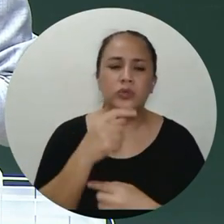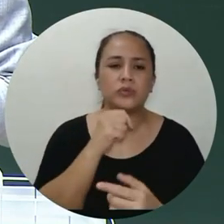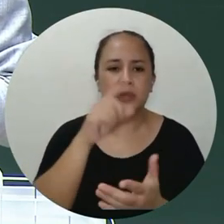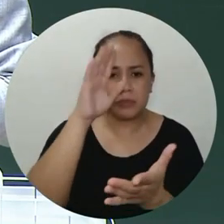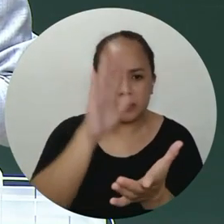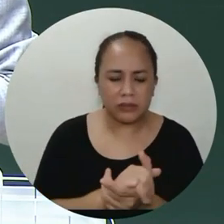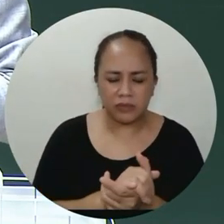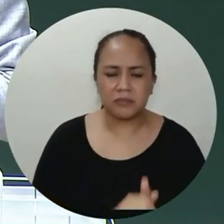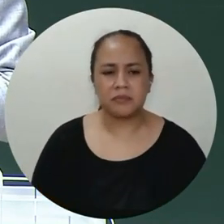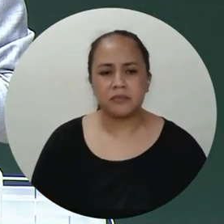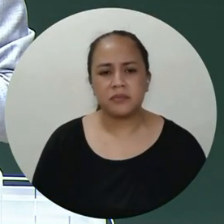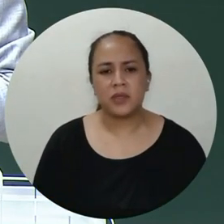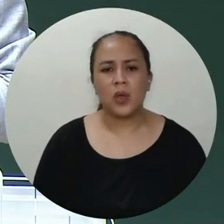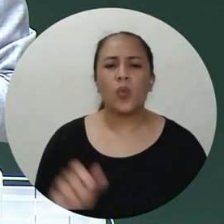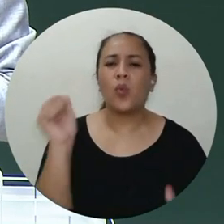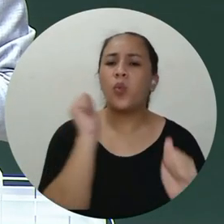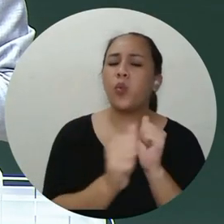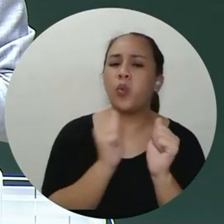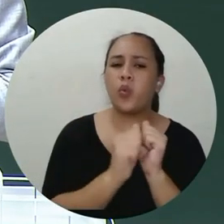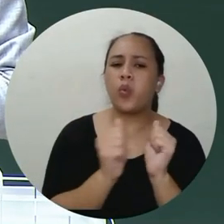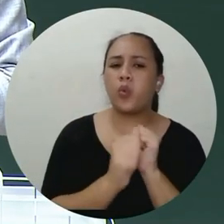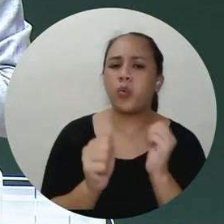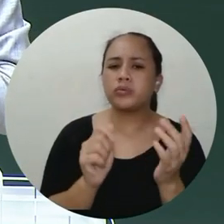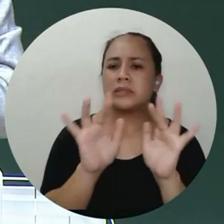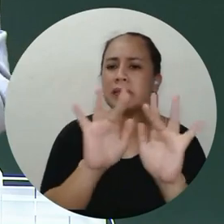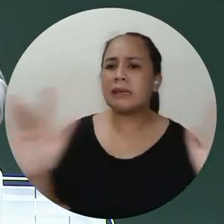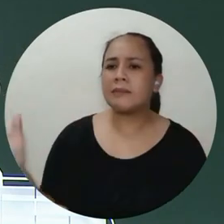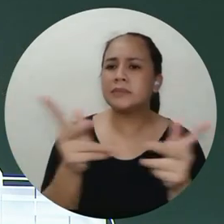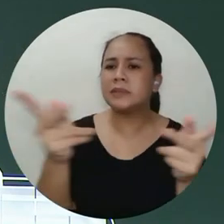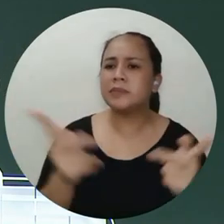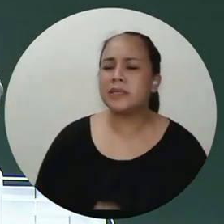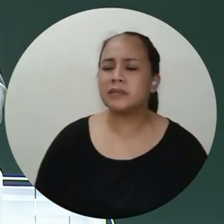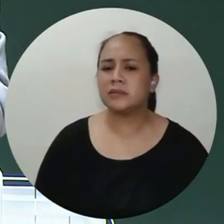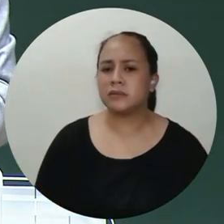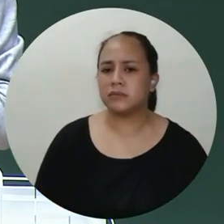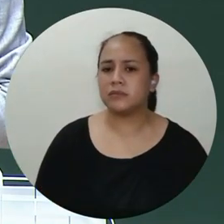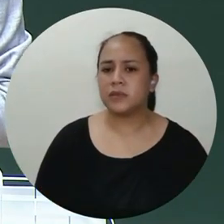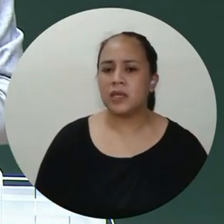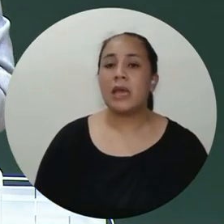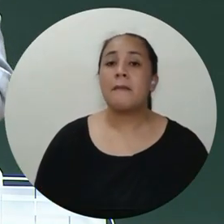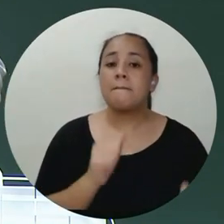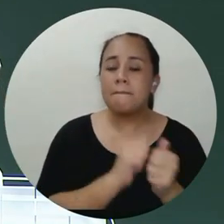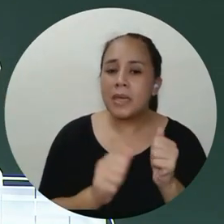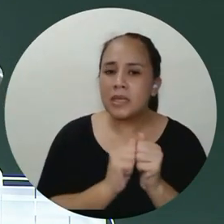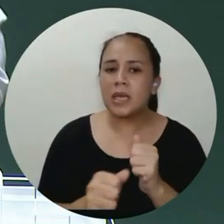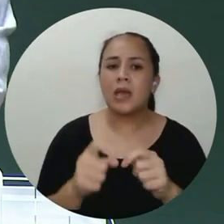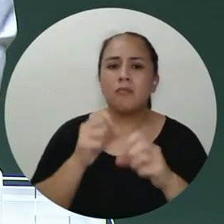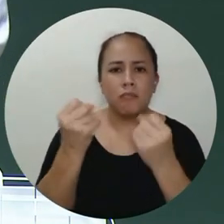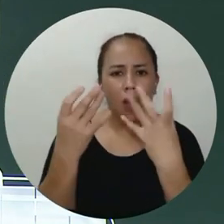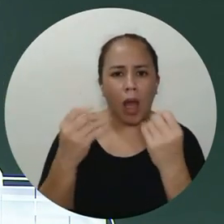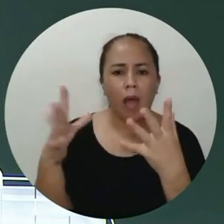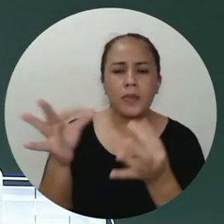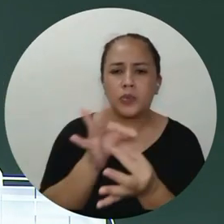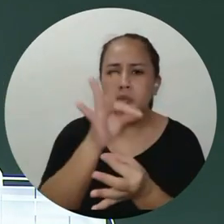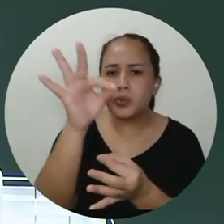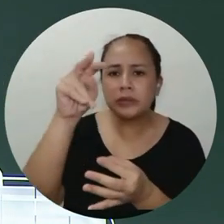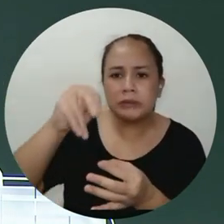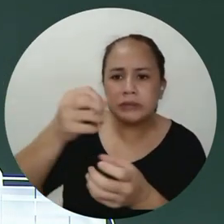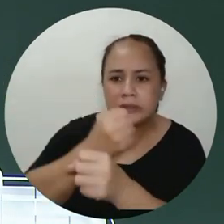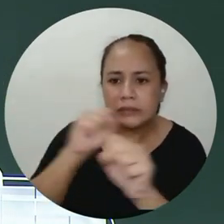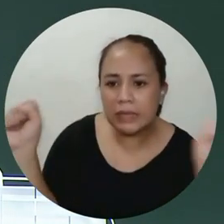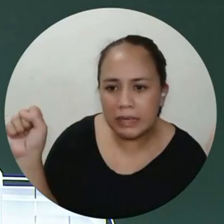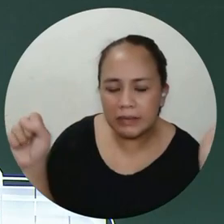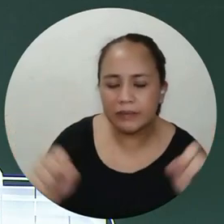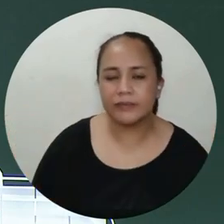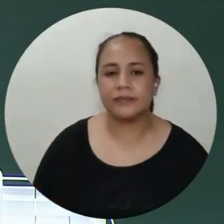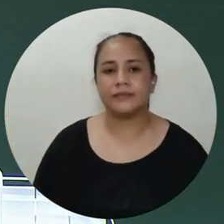무슨 말이에요? What does it mean to be an empty place? 구원받을 사람이 많다는 거예요. It means that there are very many souls to be saved. 그것을